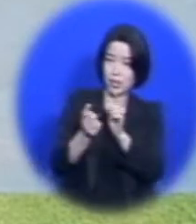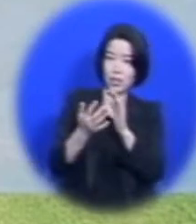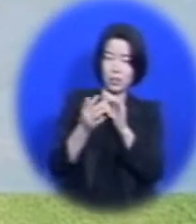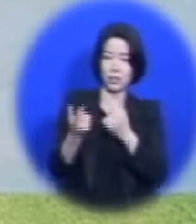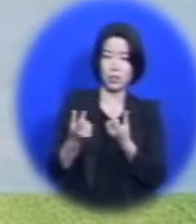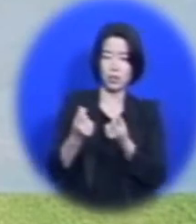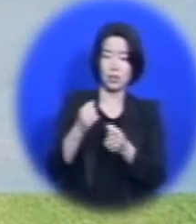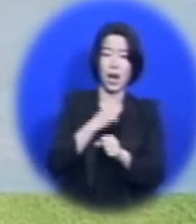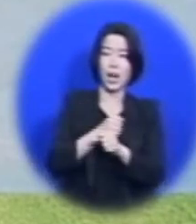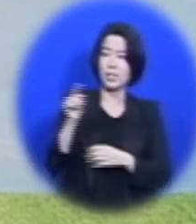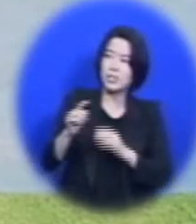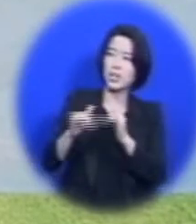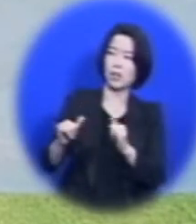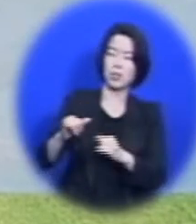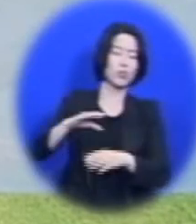사람이 무섭지가 않은 거예요.